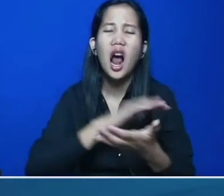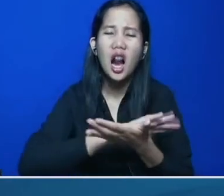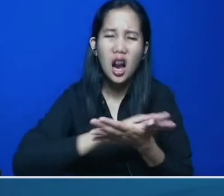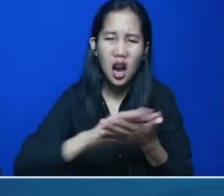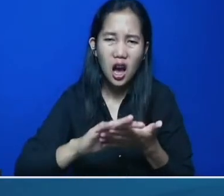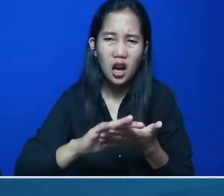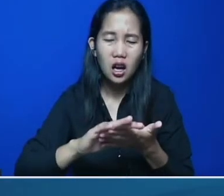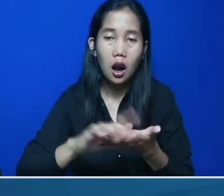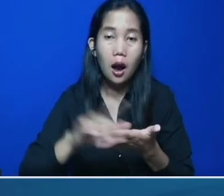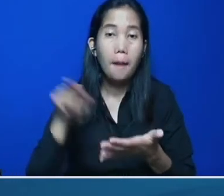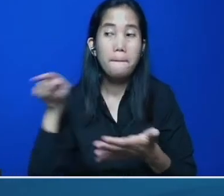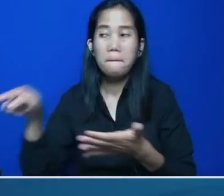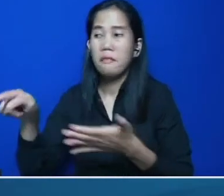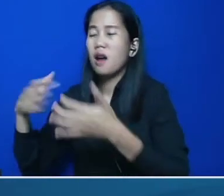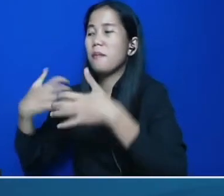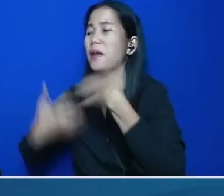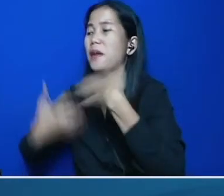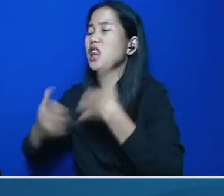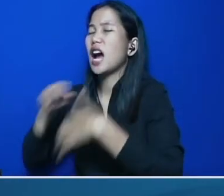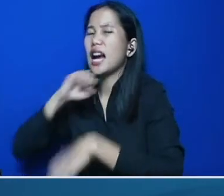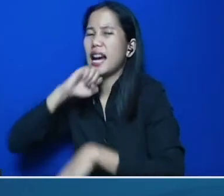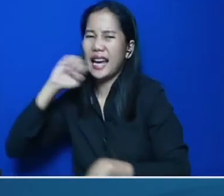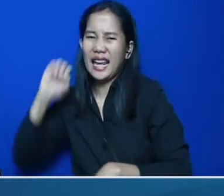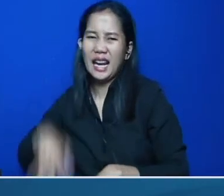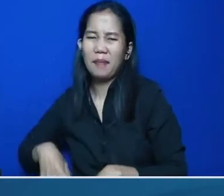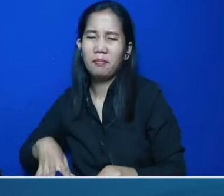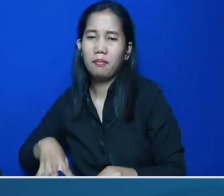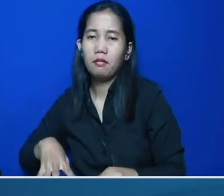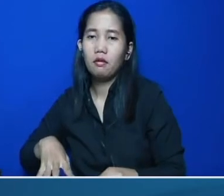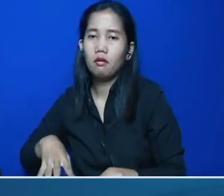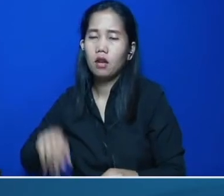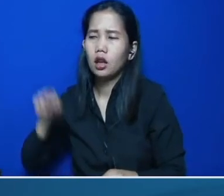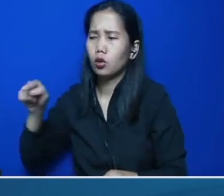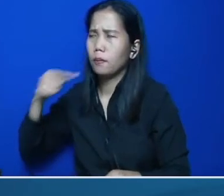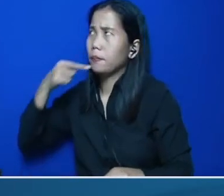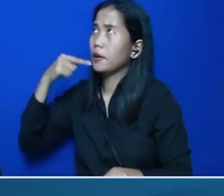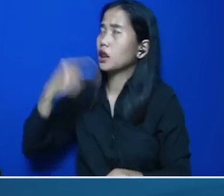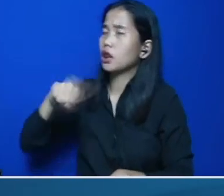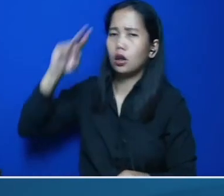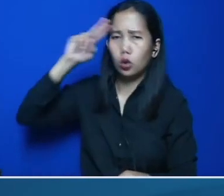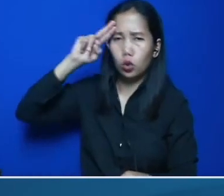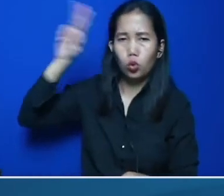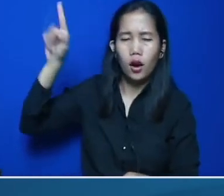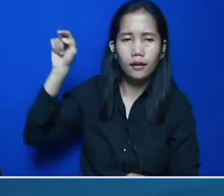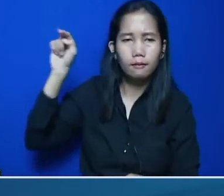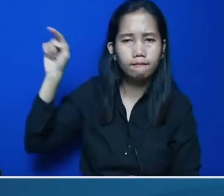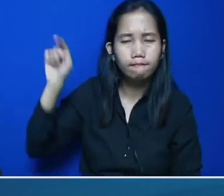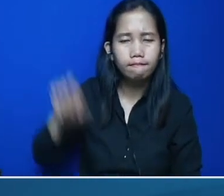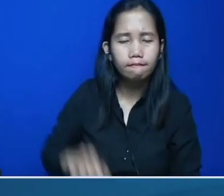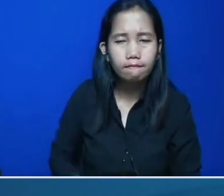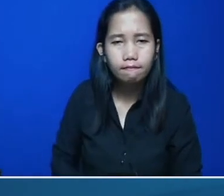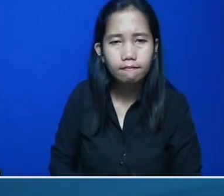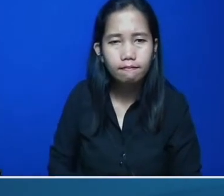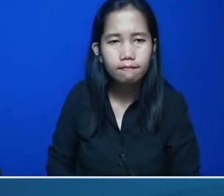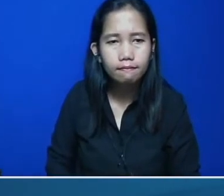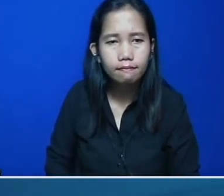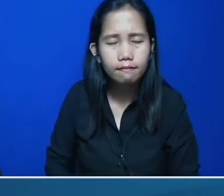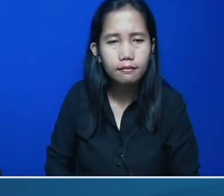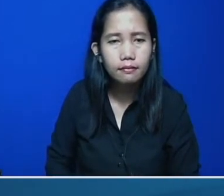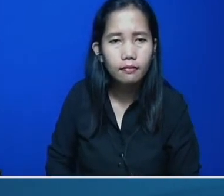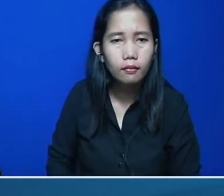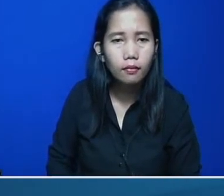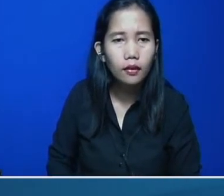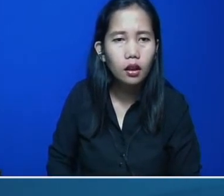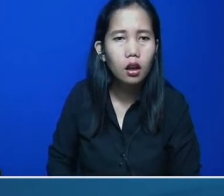Makanlah ini perintah Tuhan berarti kita sudah boleh makan makanan yang haram tapi